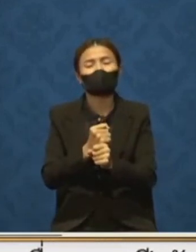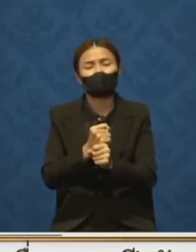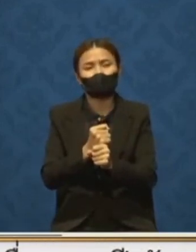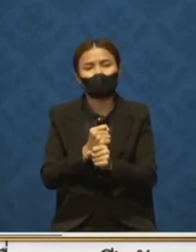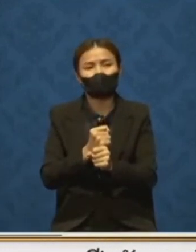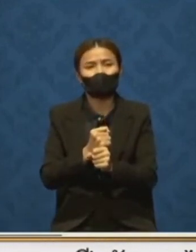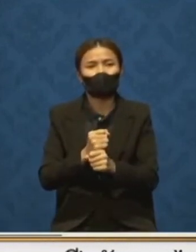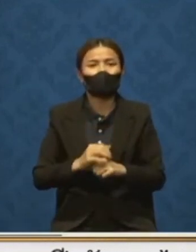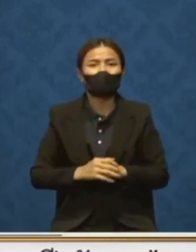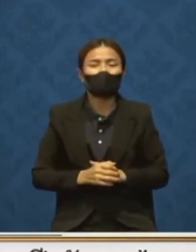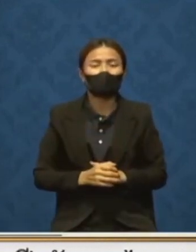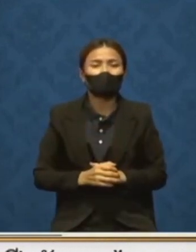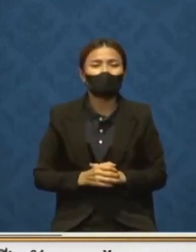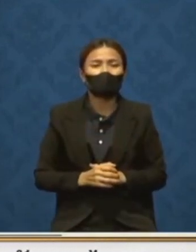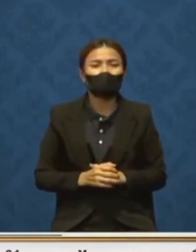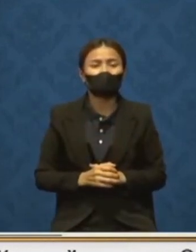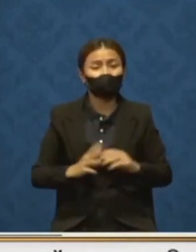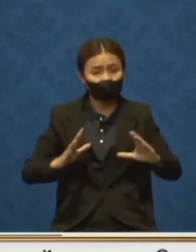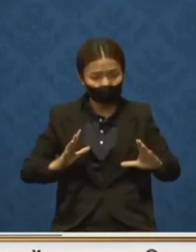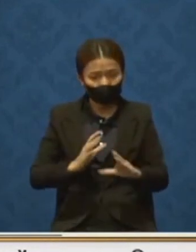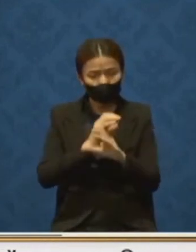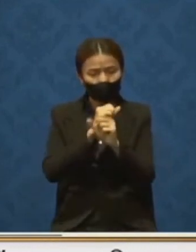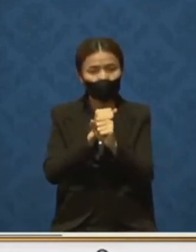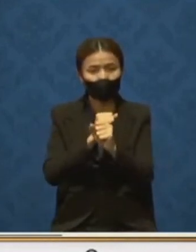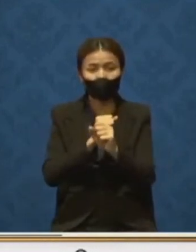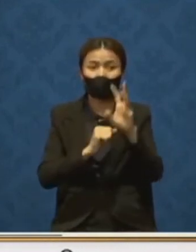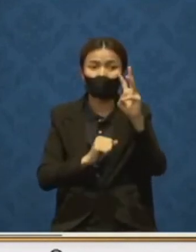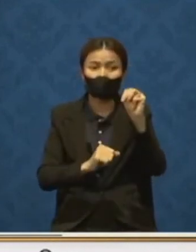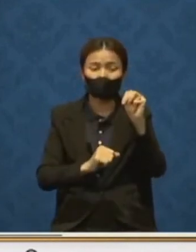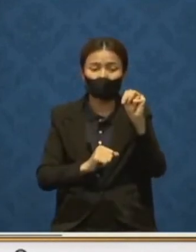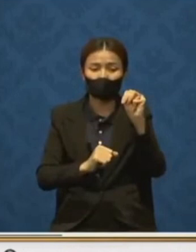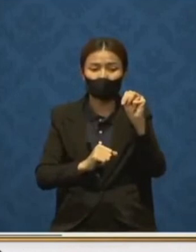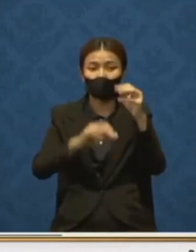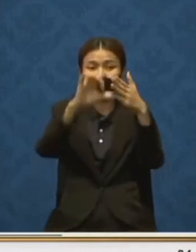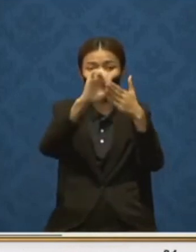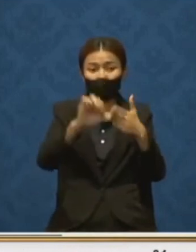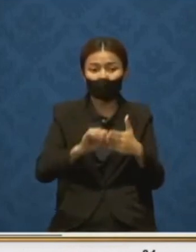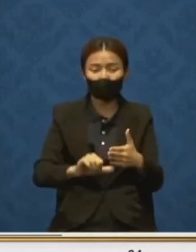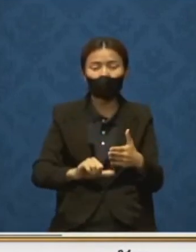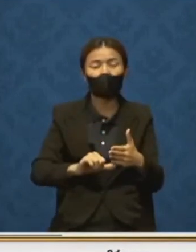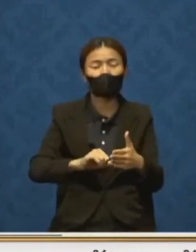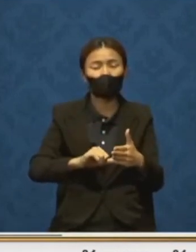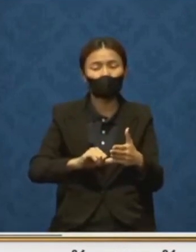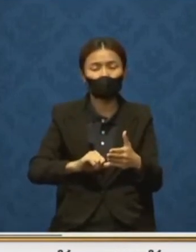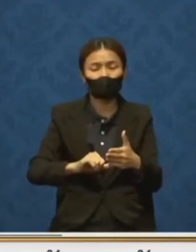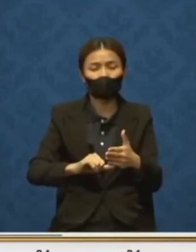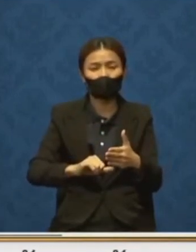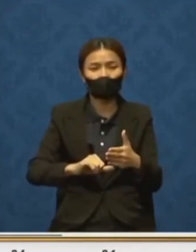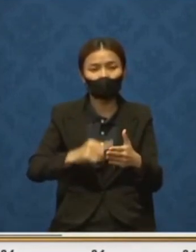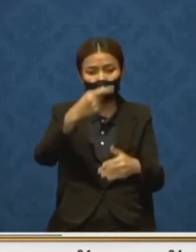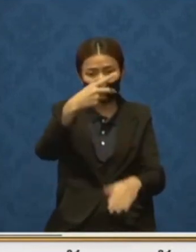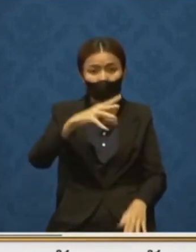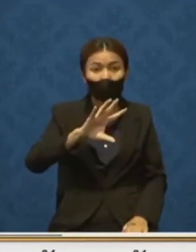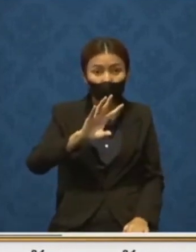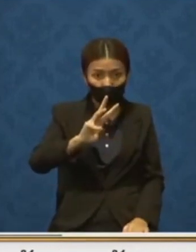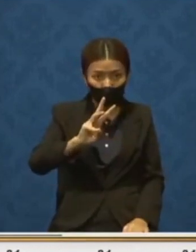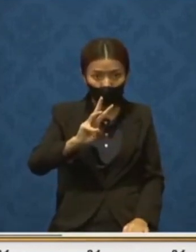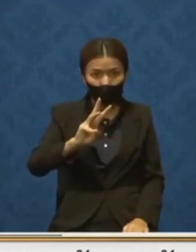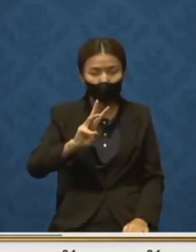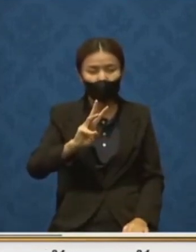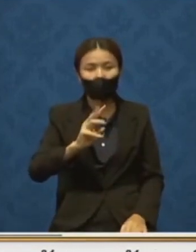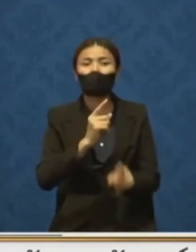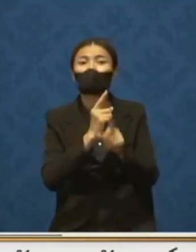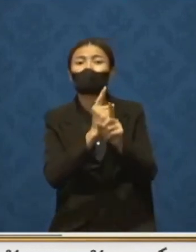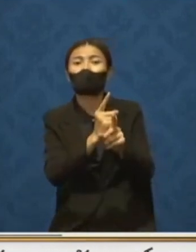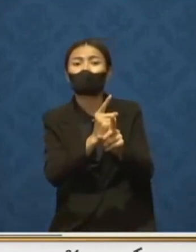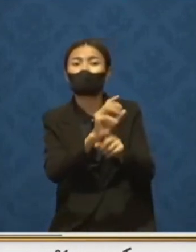าใน6มาตราตามที่ทางวุฒิสภาได้มีมติแก้